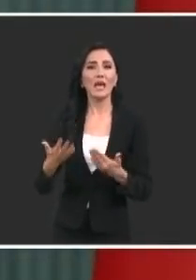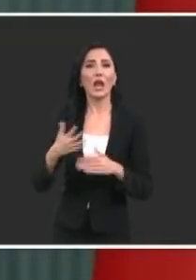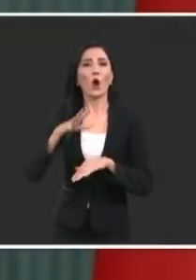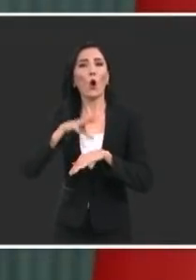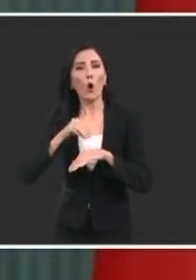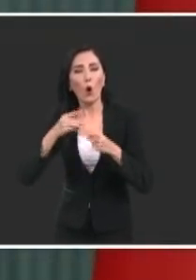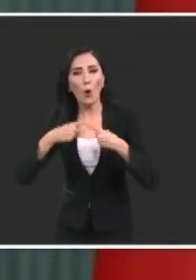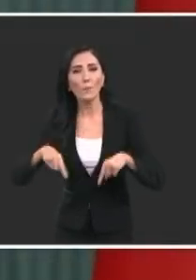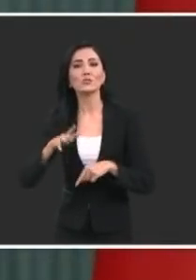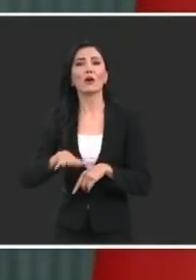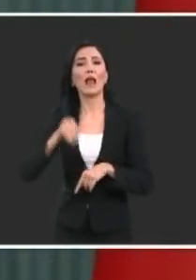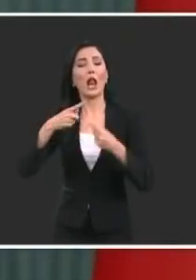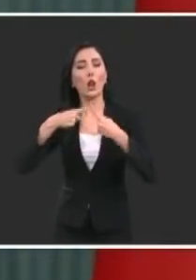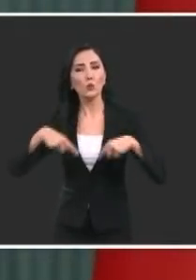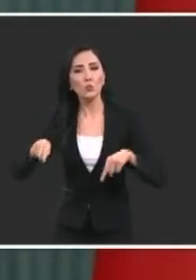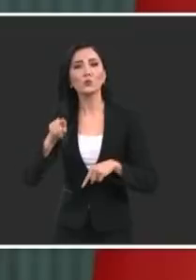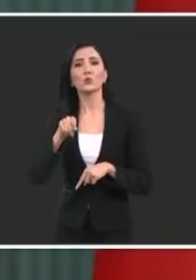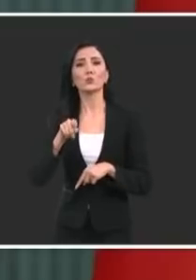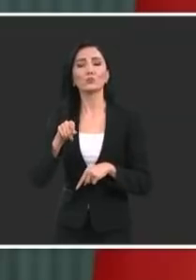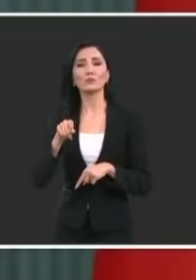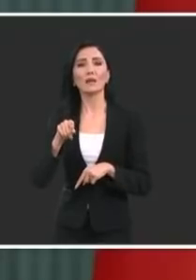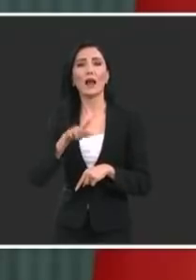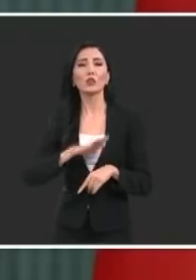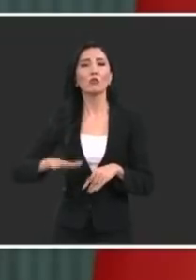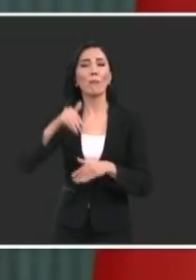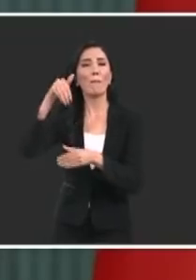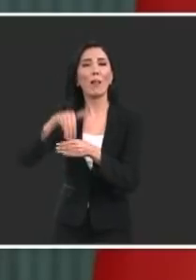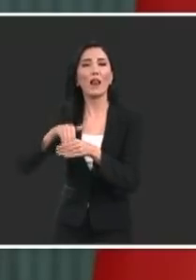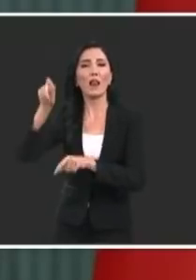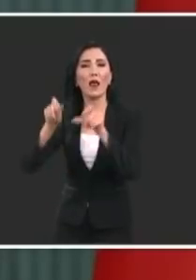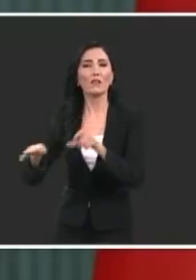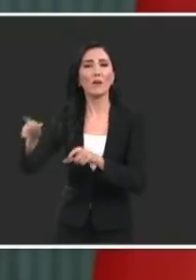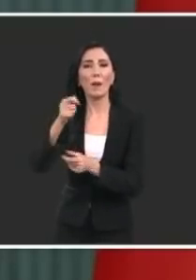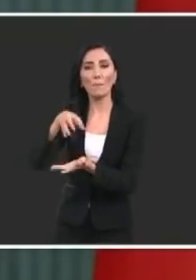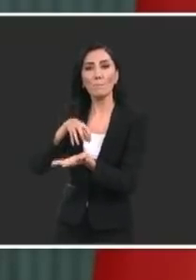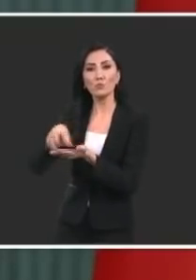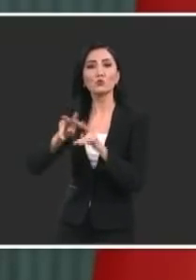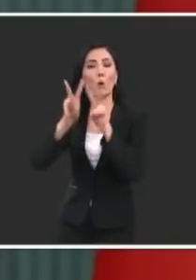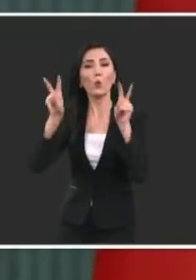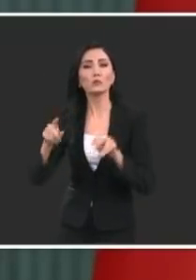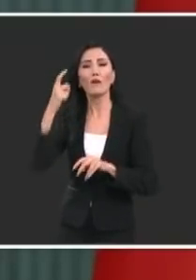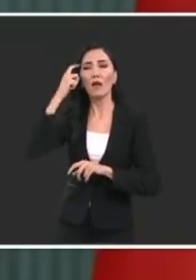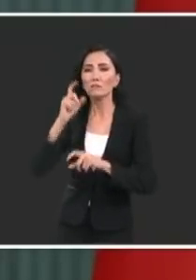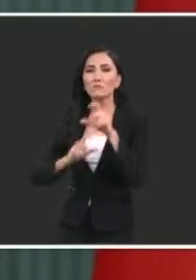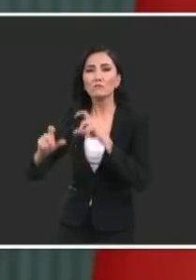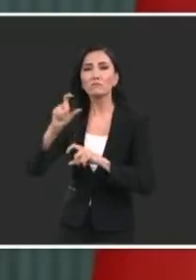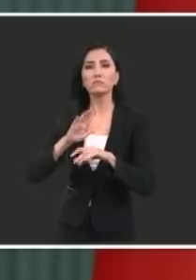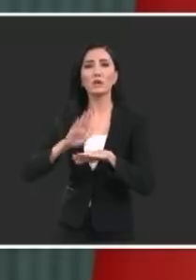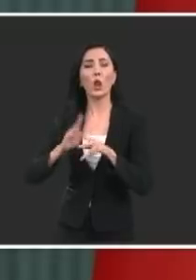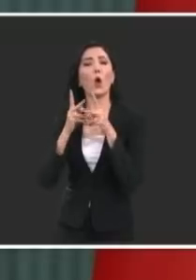komisyon gerekse genel kurul aşamasında tüm milletvekilleri bütçe konusundaki görüşlerini